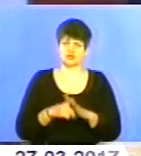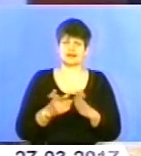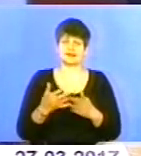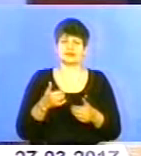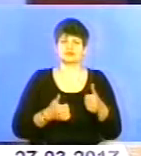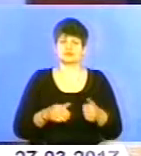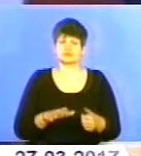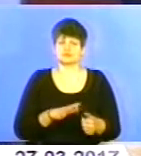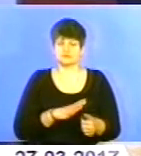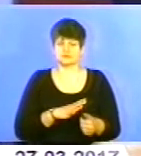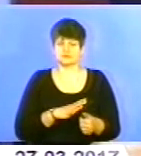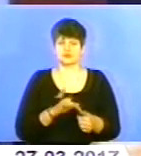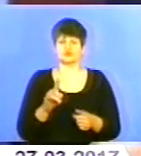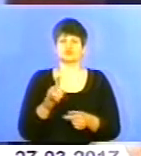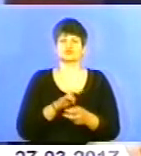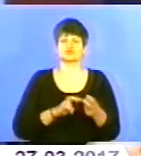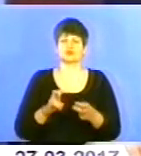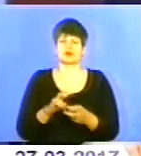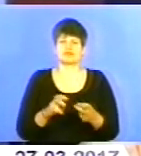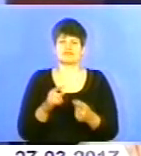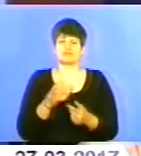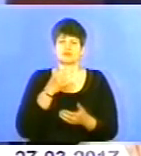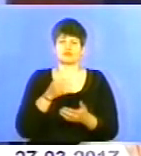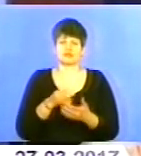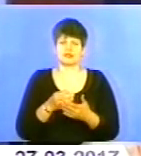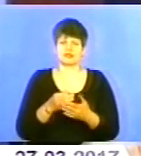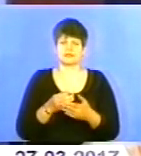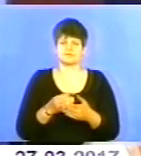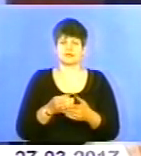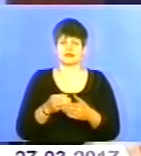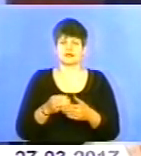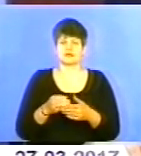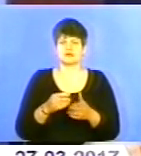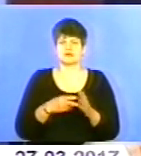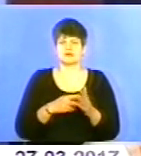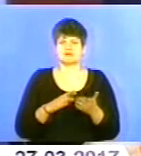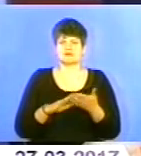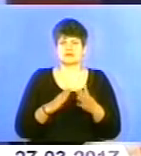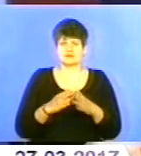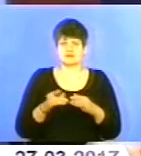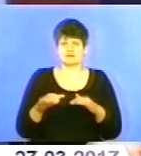тендер проводився, що шукати відповідального за справу в центральному апараті, і будемо